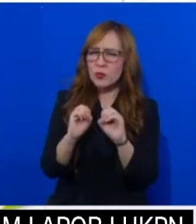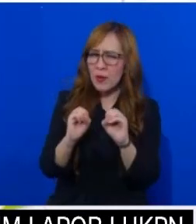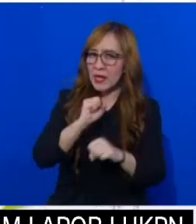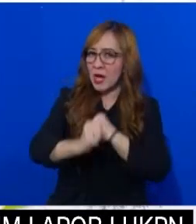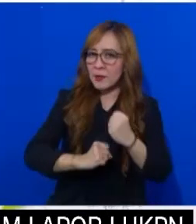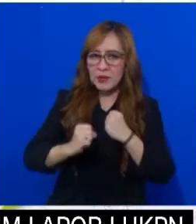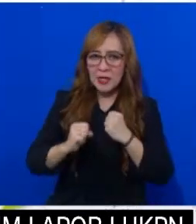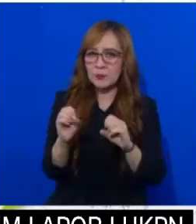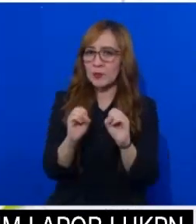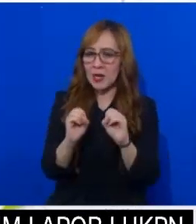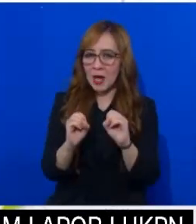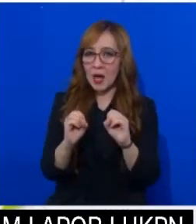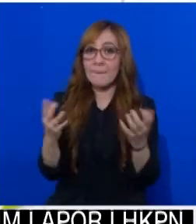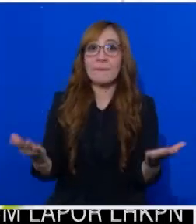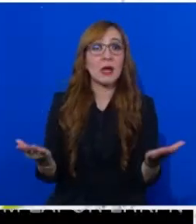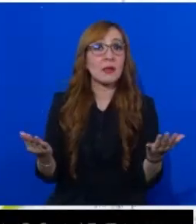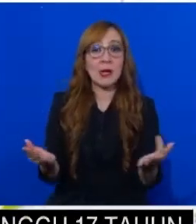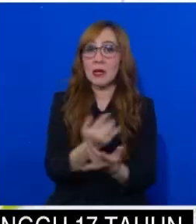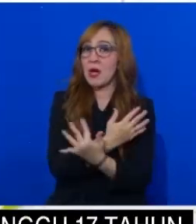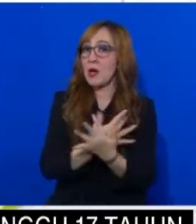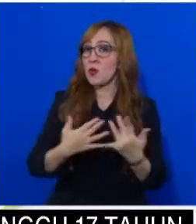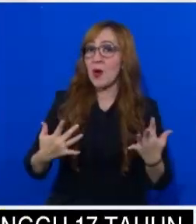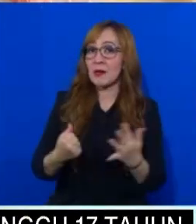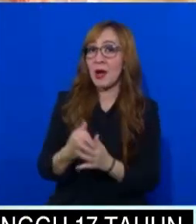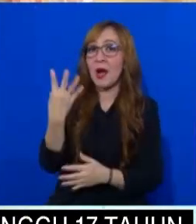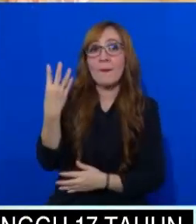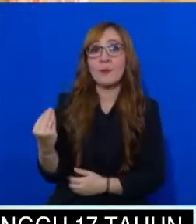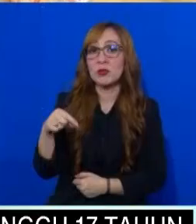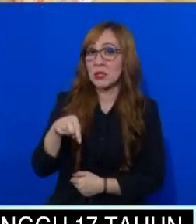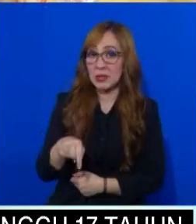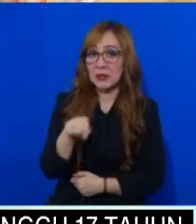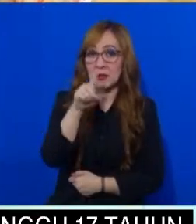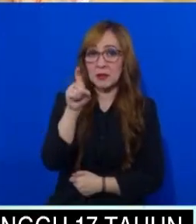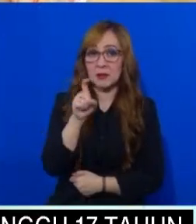Lalu bagaimana nasib dari warga Kampung Bayam selama ini?